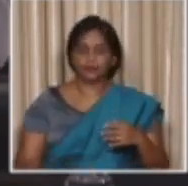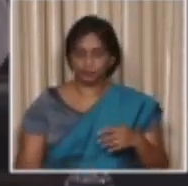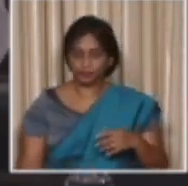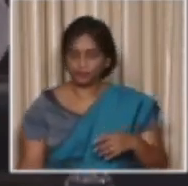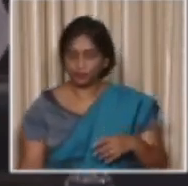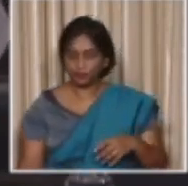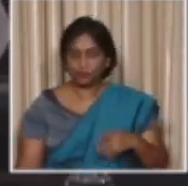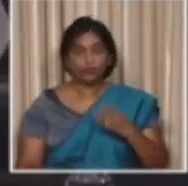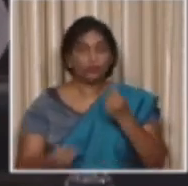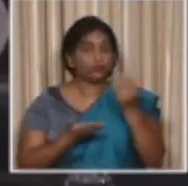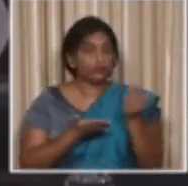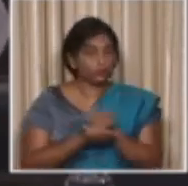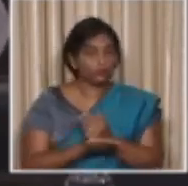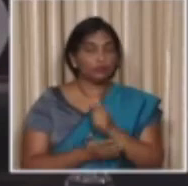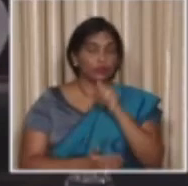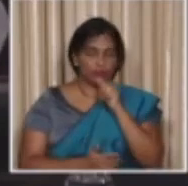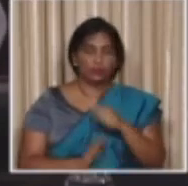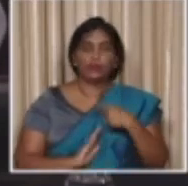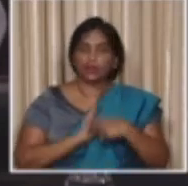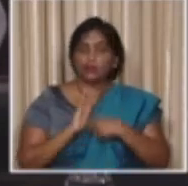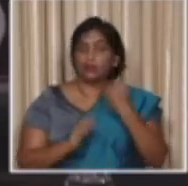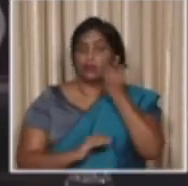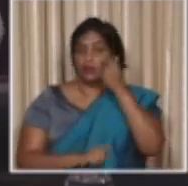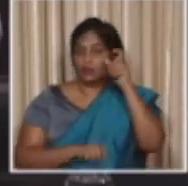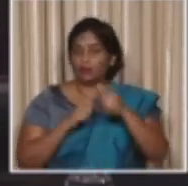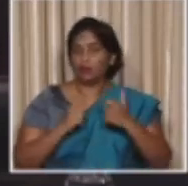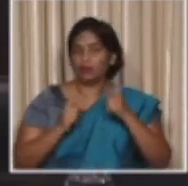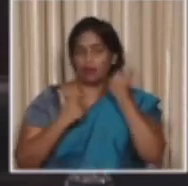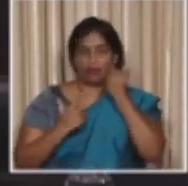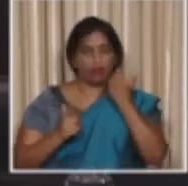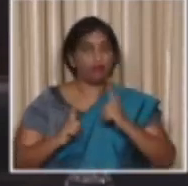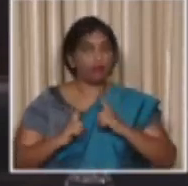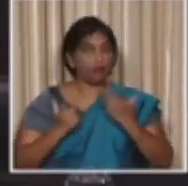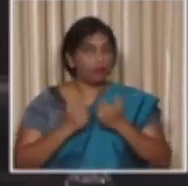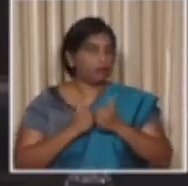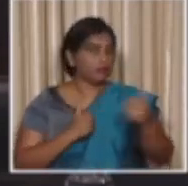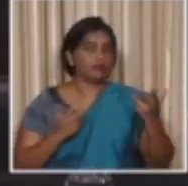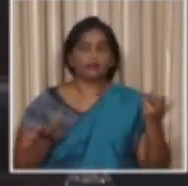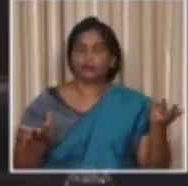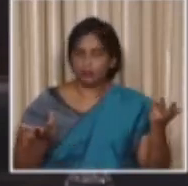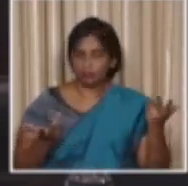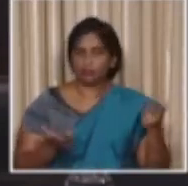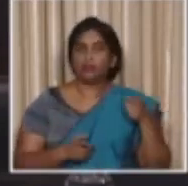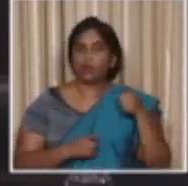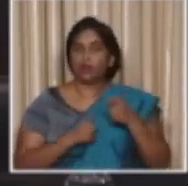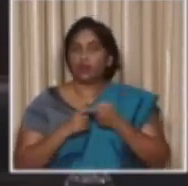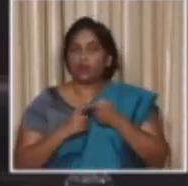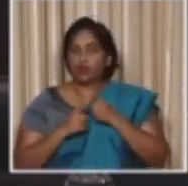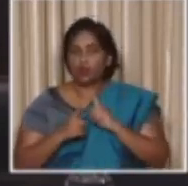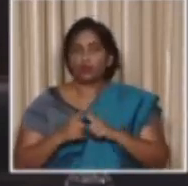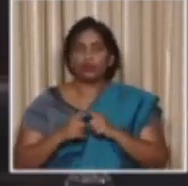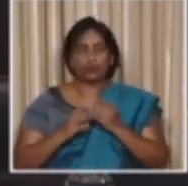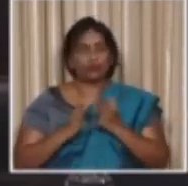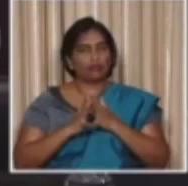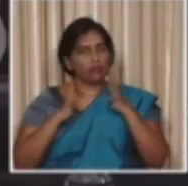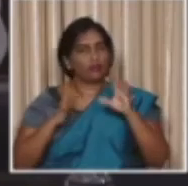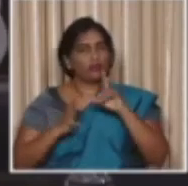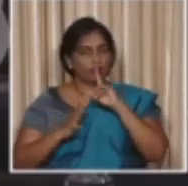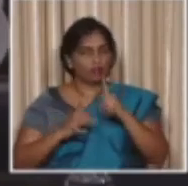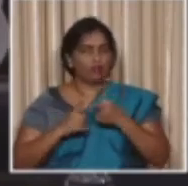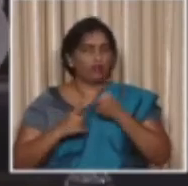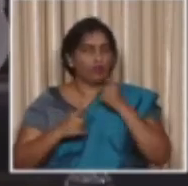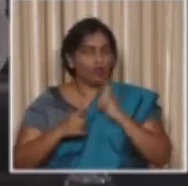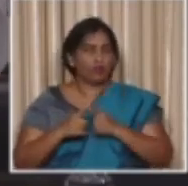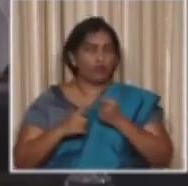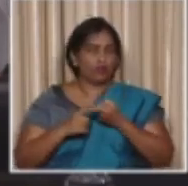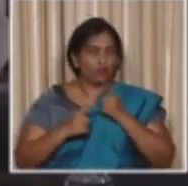කරන ප්‍රමාණයත් ඇත්තට මේ රටේ රෝගීන් සුවපත් කිරීම සඳහා යෙදෙන්නේ නැහැ. ඉතින් ඒකට උදාහරණ ඕන තරම් කියත හැකි. උදාහරණ කියන්න